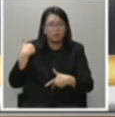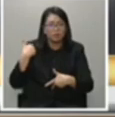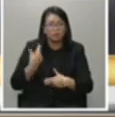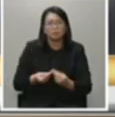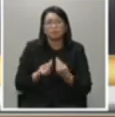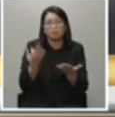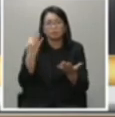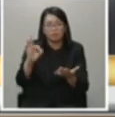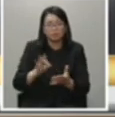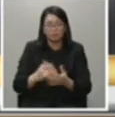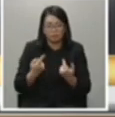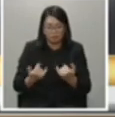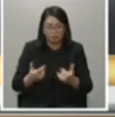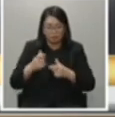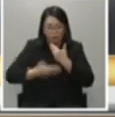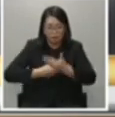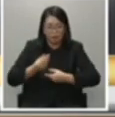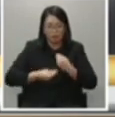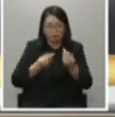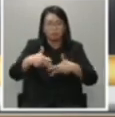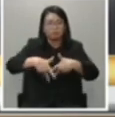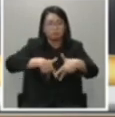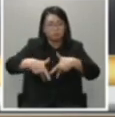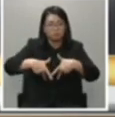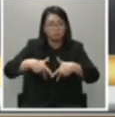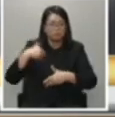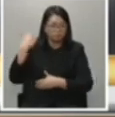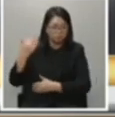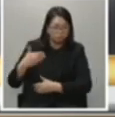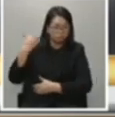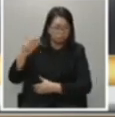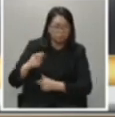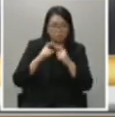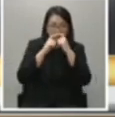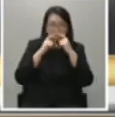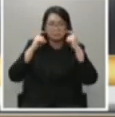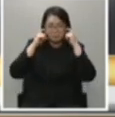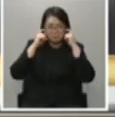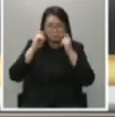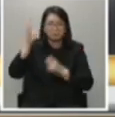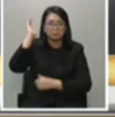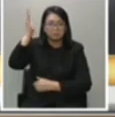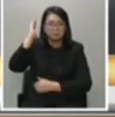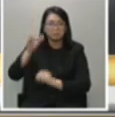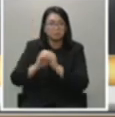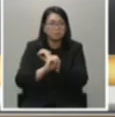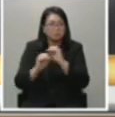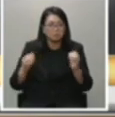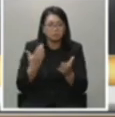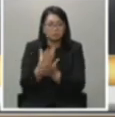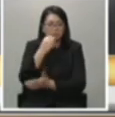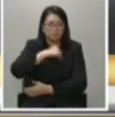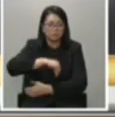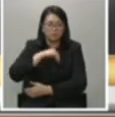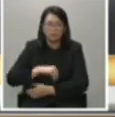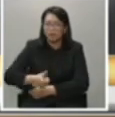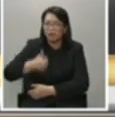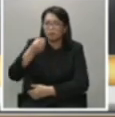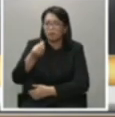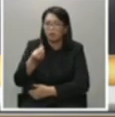นี่ตั้งแต่มีการขายหน้ากากมาพลเอกประยุทธ์ยังไม่เคยออกมาแถลงเลยนะคะว่าทำรายได้ให้ประเทศได้เท่า